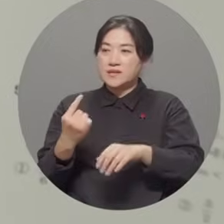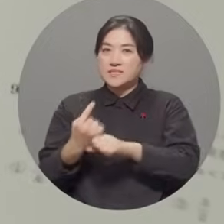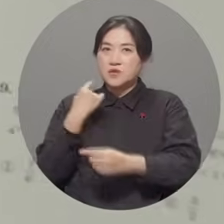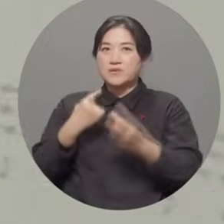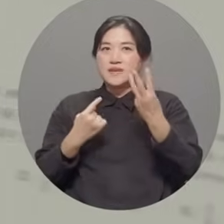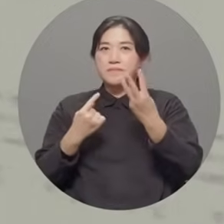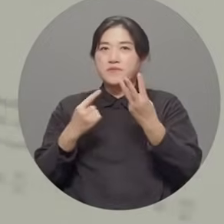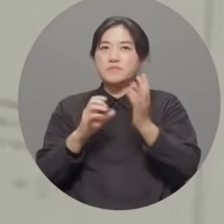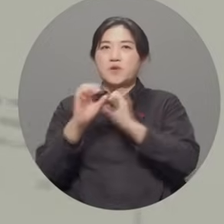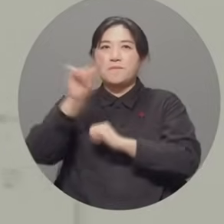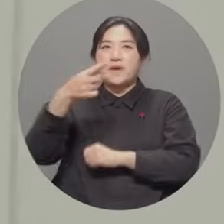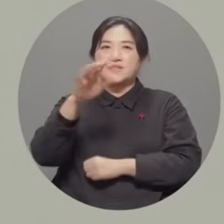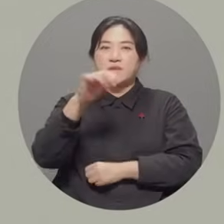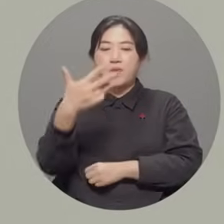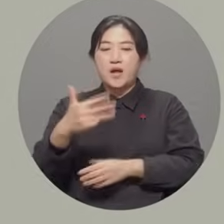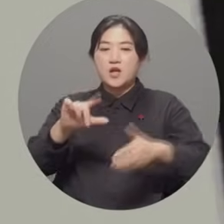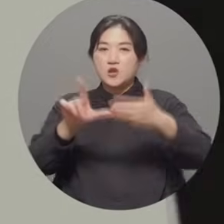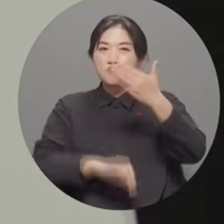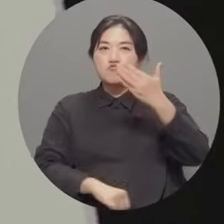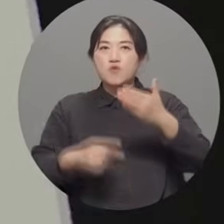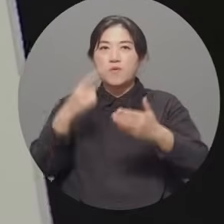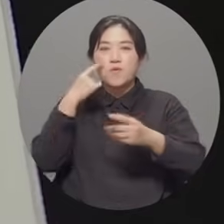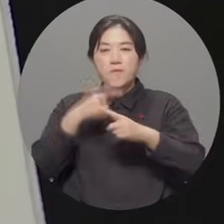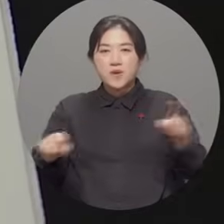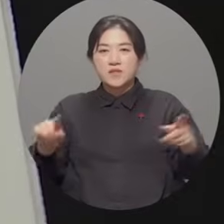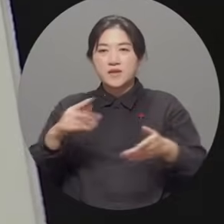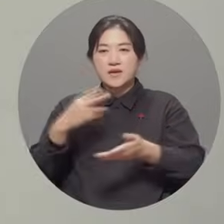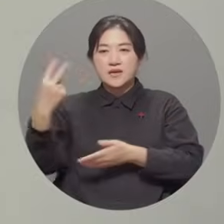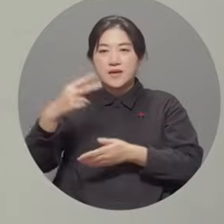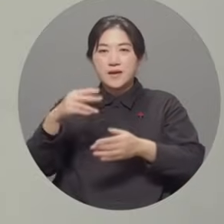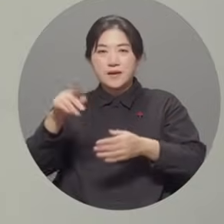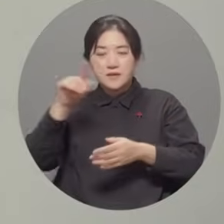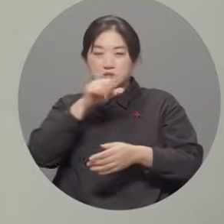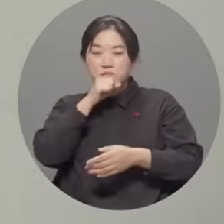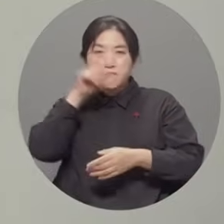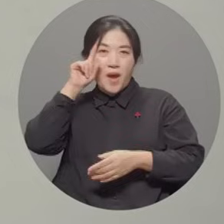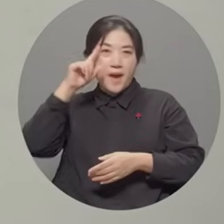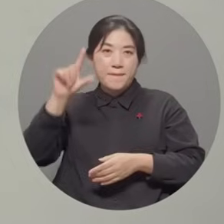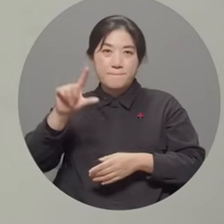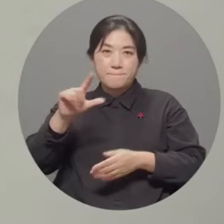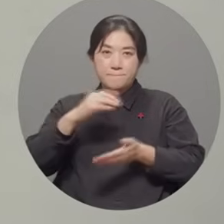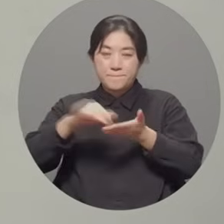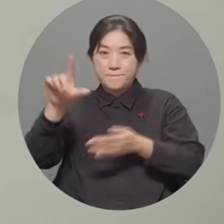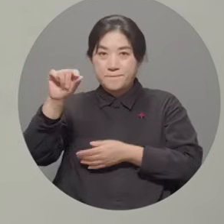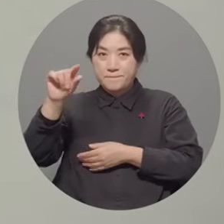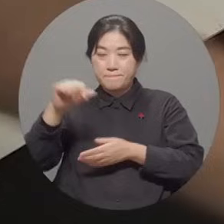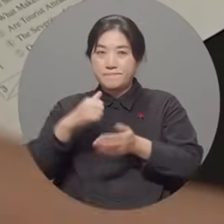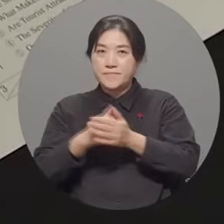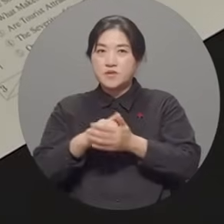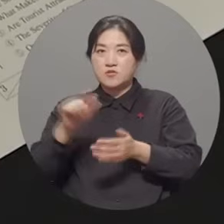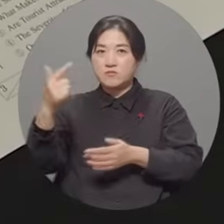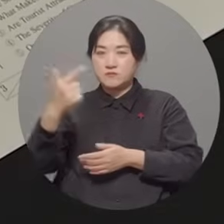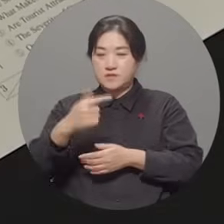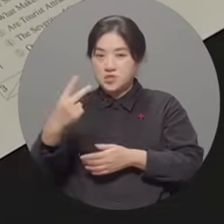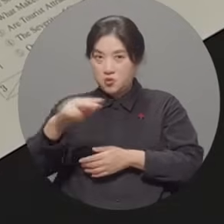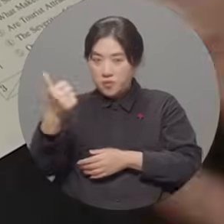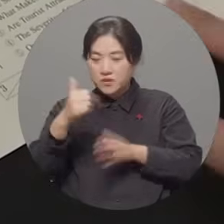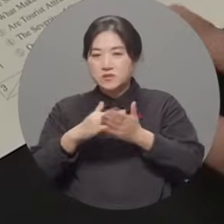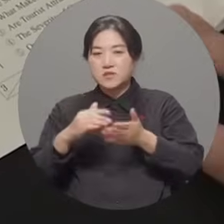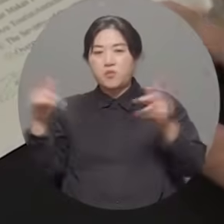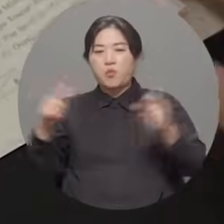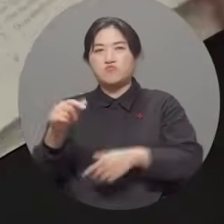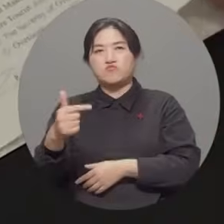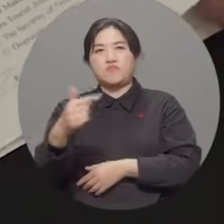148점. 9월 모의평가에서 2,500명이었던 만점자는 600명대로 떨어졌습니다. 영어 영역은